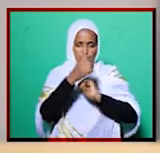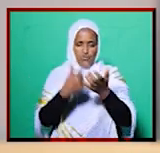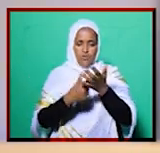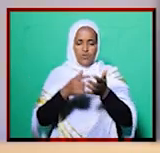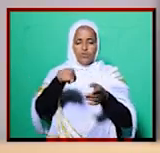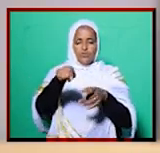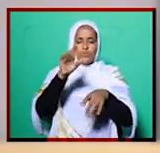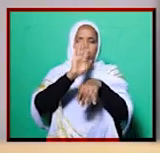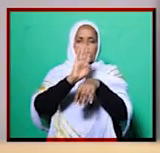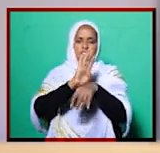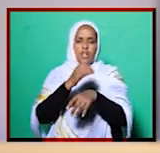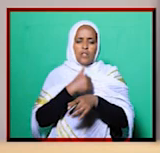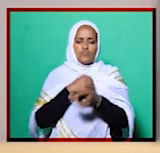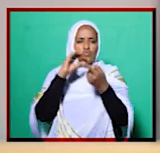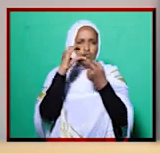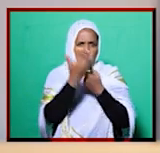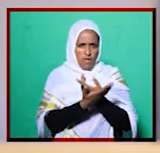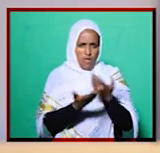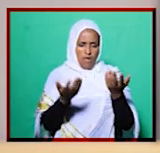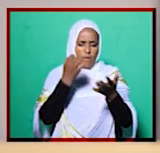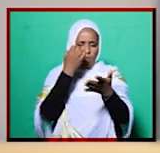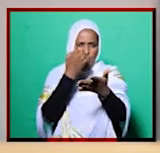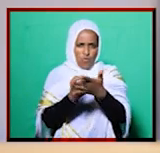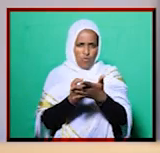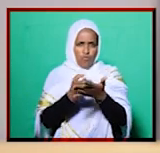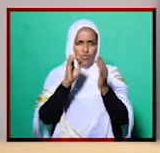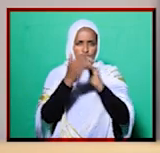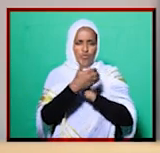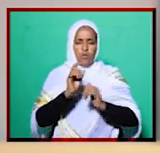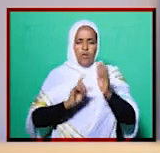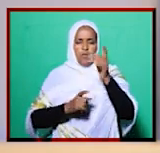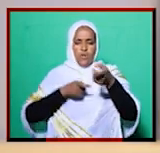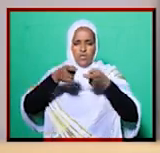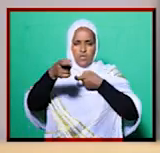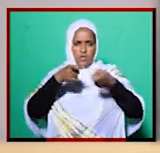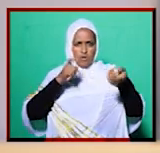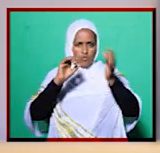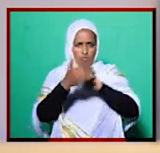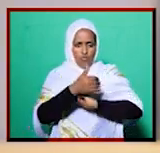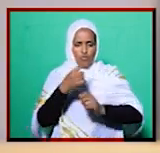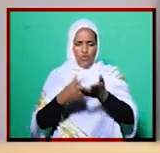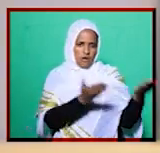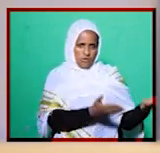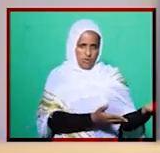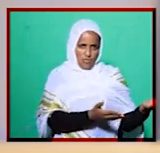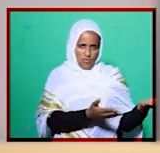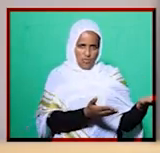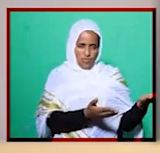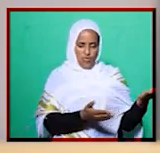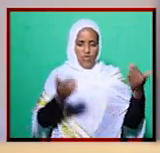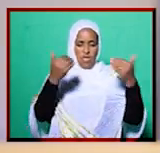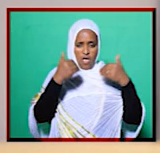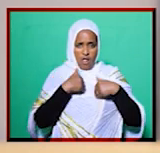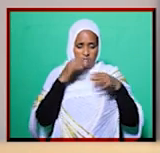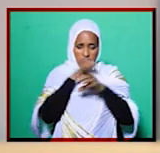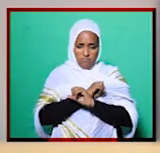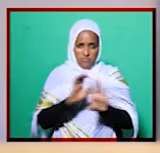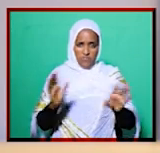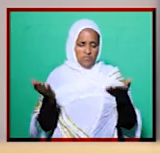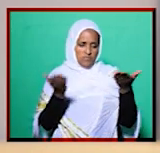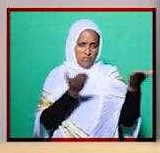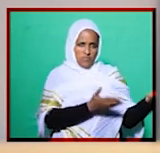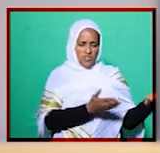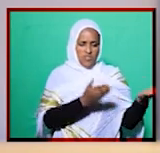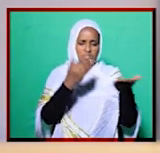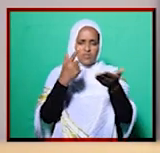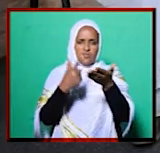ያቀርባል። ከቤተ ክርስቲያኒቷ ህግ ዶቅማ ስርዓት የወጡም ካሉ ደግሞ እነዚያን ሰብስቦ ለሲኖዶስ ያቀርባል። ሲኖዶስ